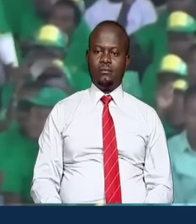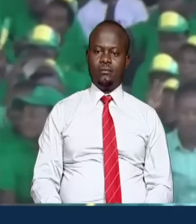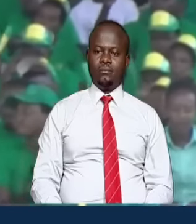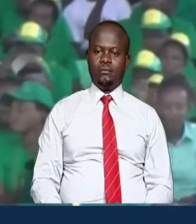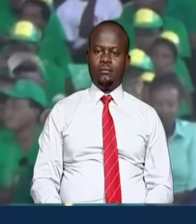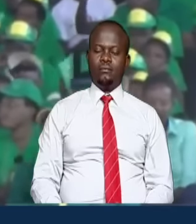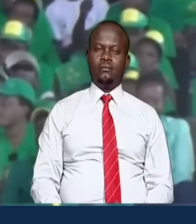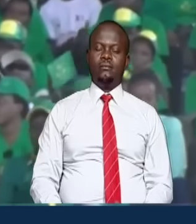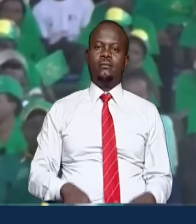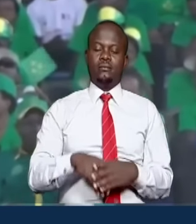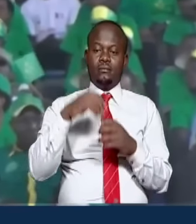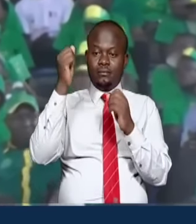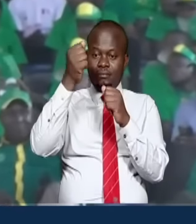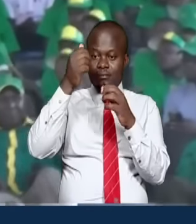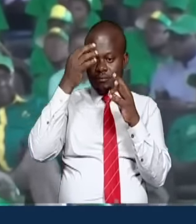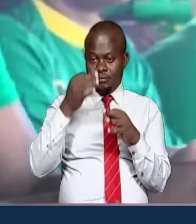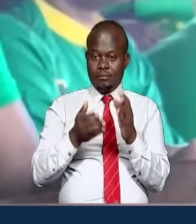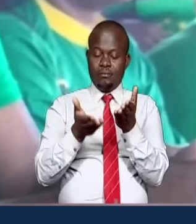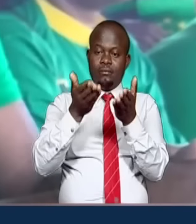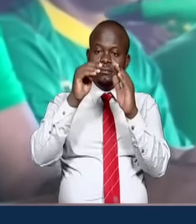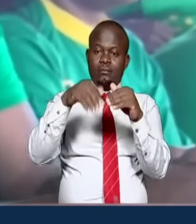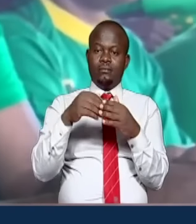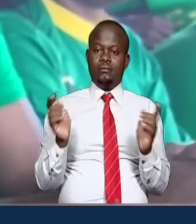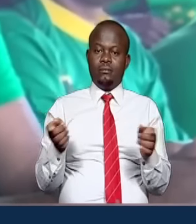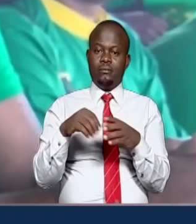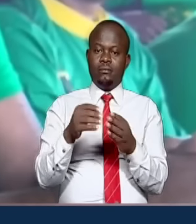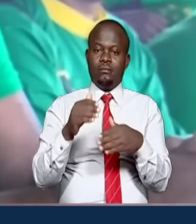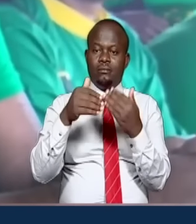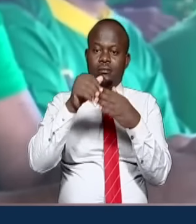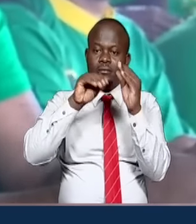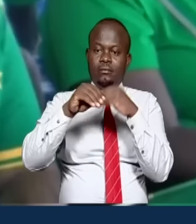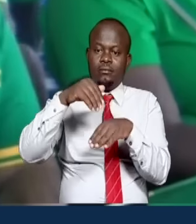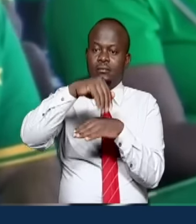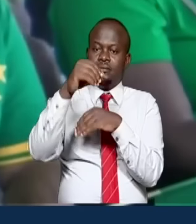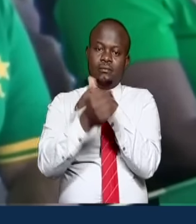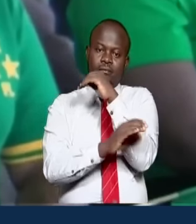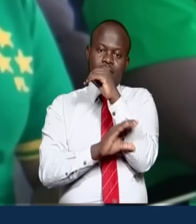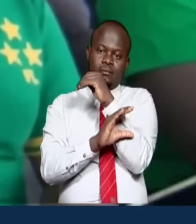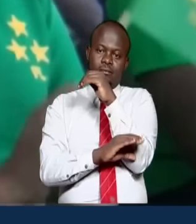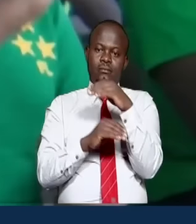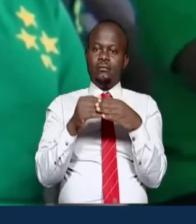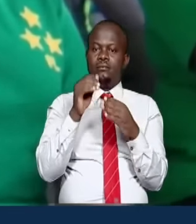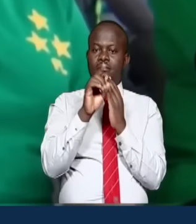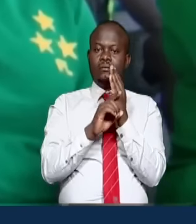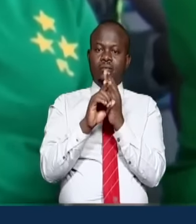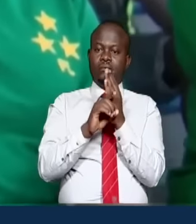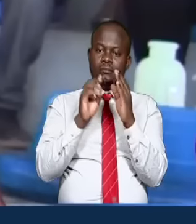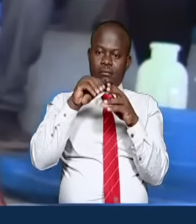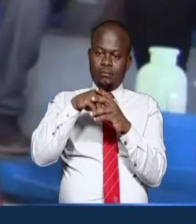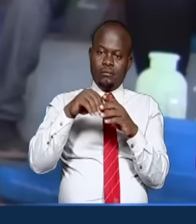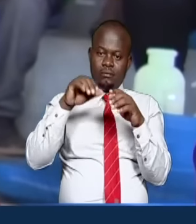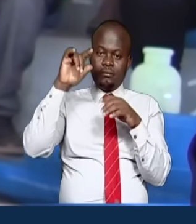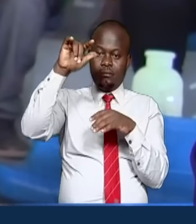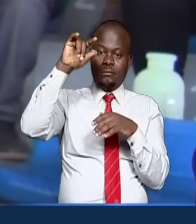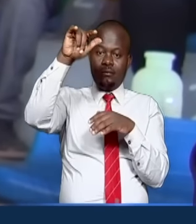Mu migabo n'imigambi igaruka cyane ku kuzamura ubuhinzi n'ubworozi no kuzamura umusaruro w'ibyoherezwa mu mahanga, kuri aka karere kagiye gushyirwamo ikibuga